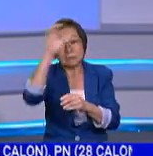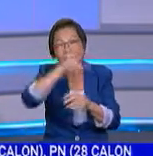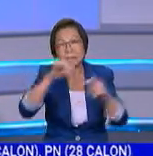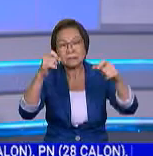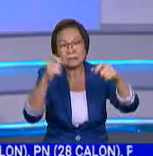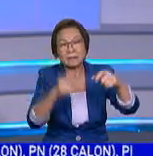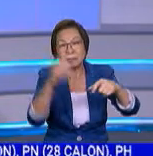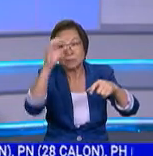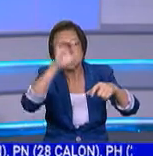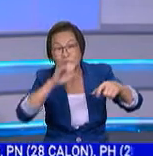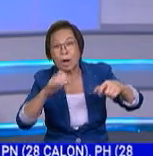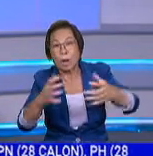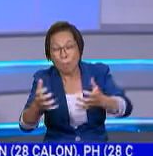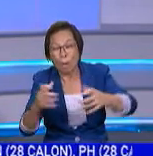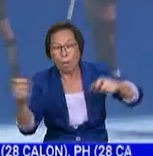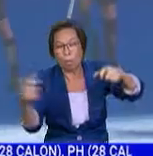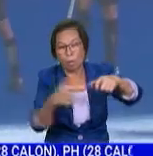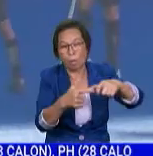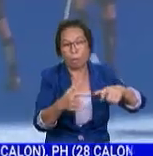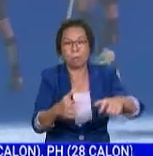jaringan.